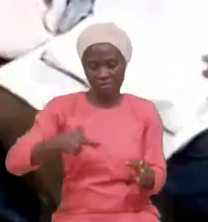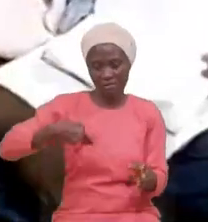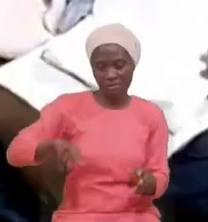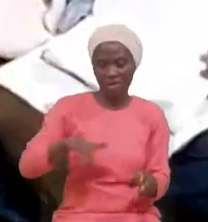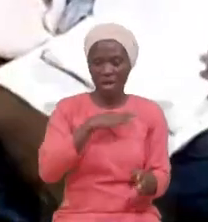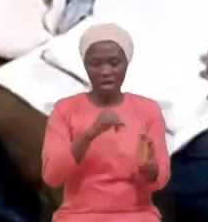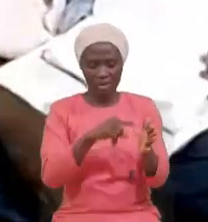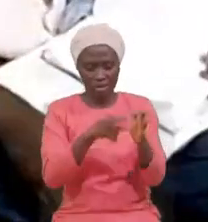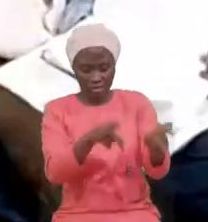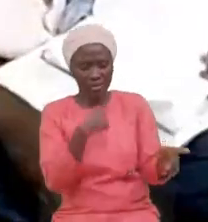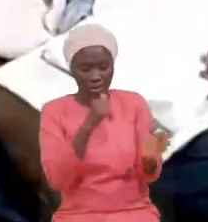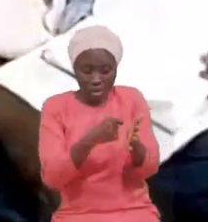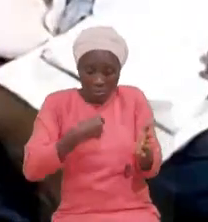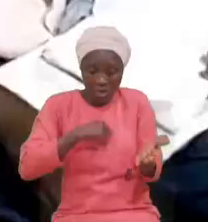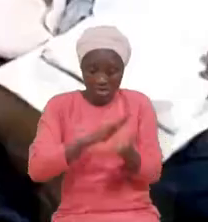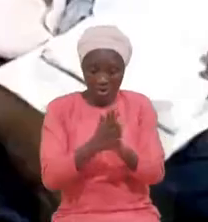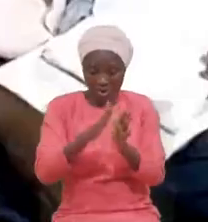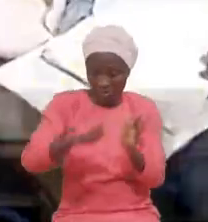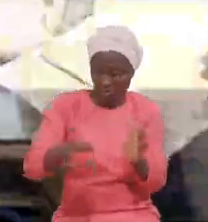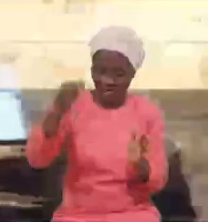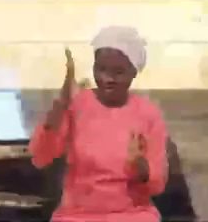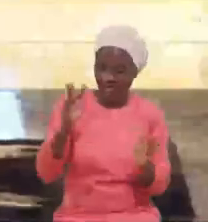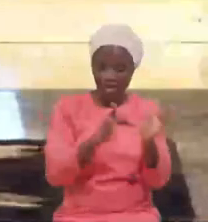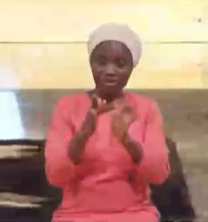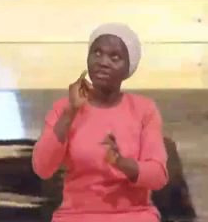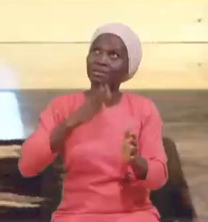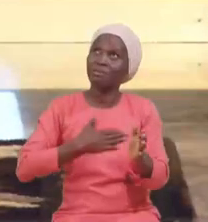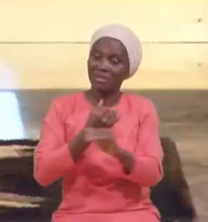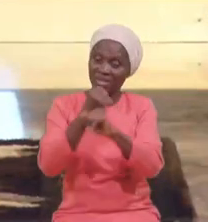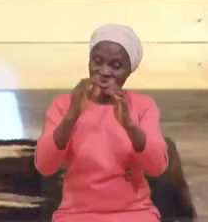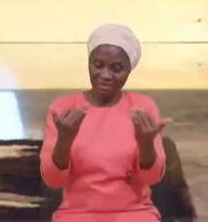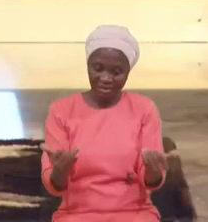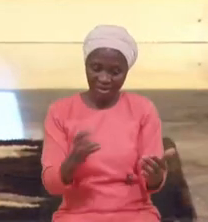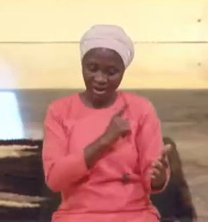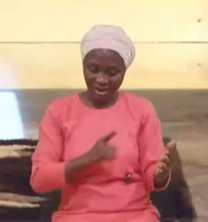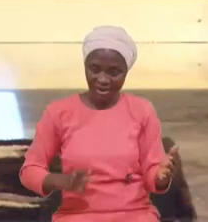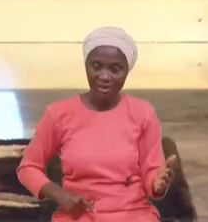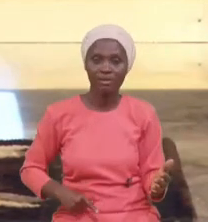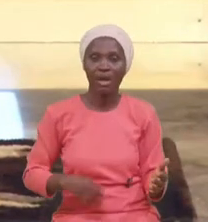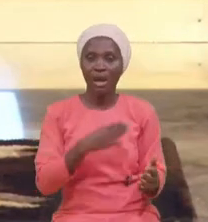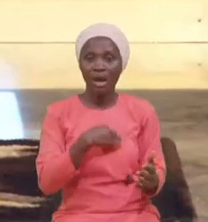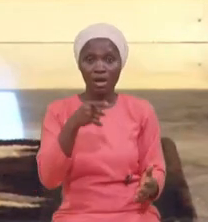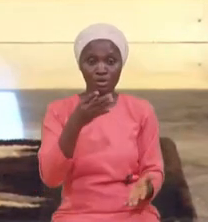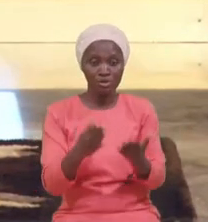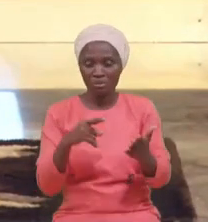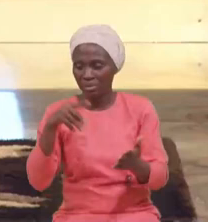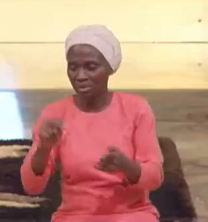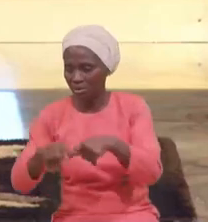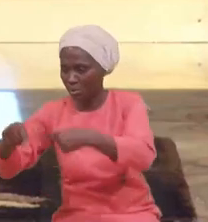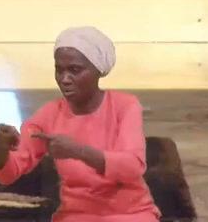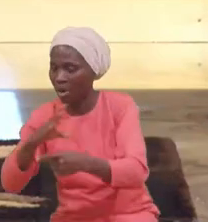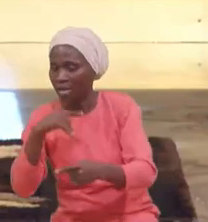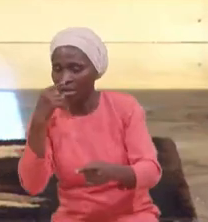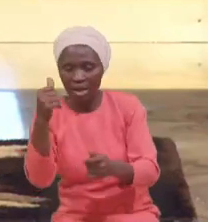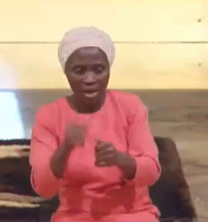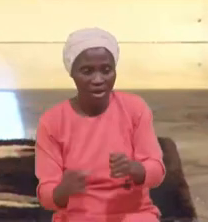sérieux d'une autre religion. Et celui-ci dit, mais je sais que Jésus est mon sauveur maintenant. Je suis enfant de Dieu. Et